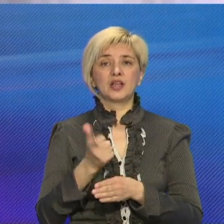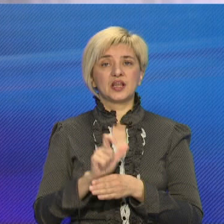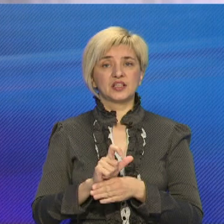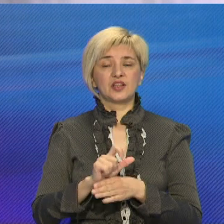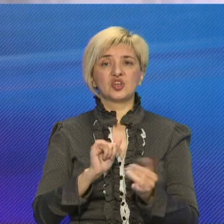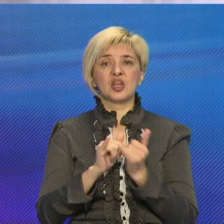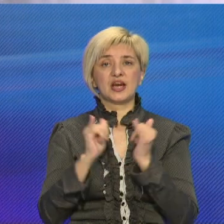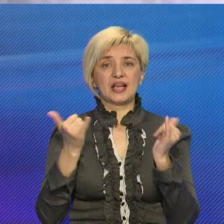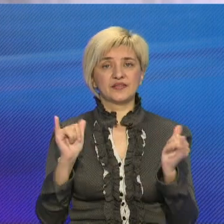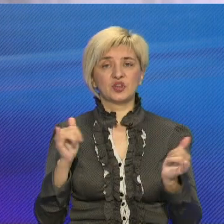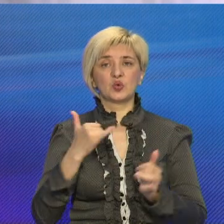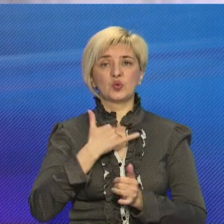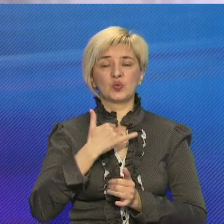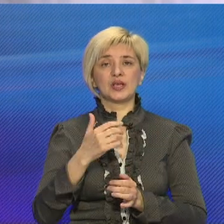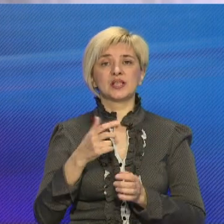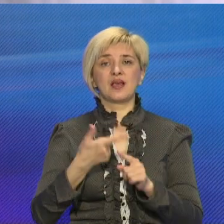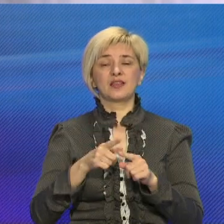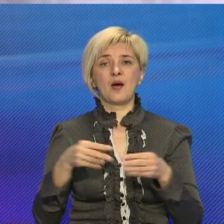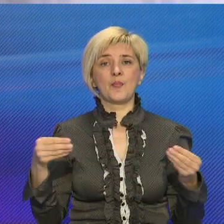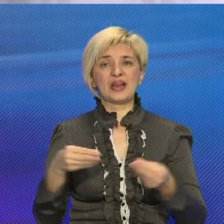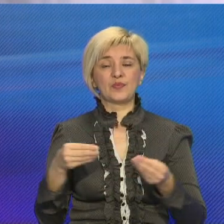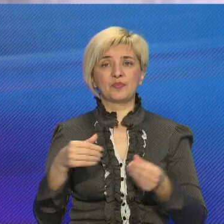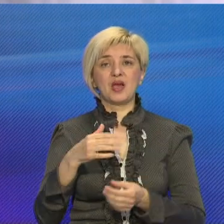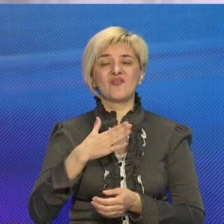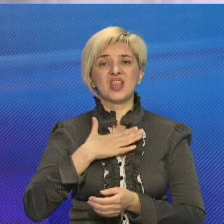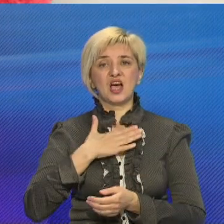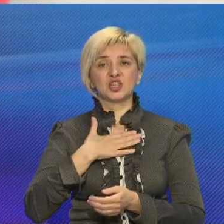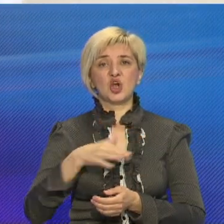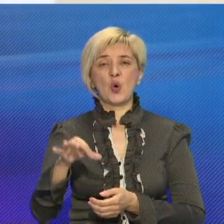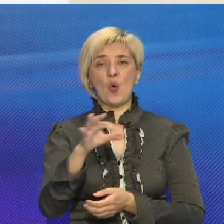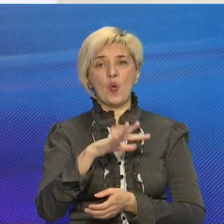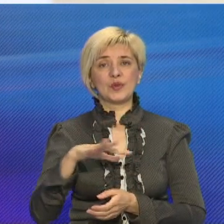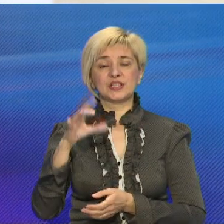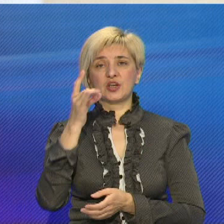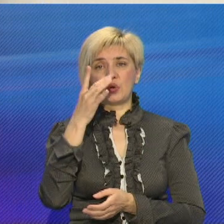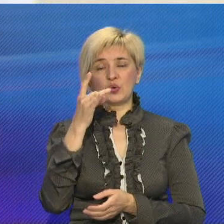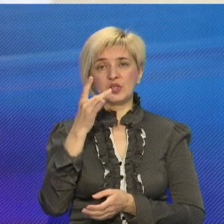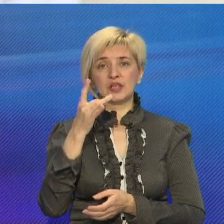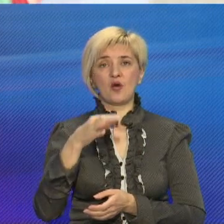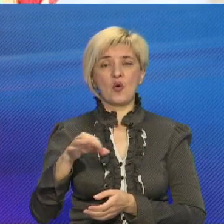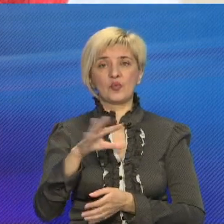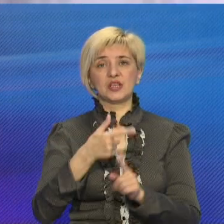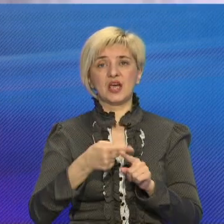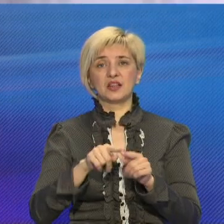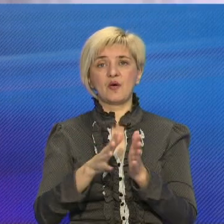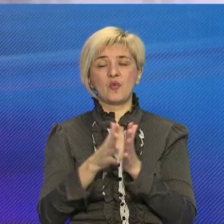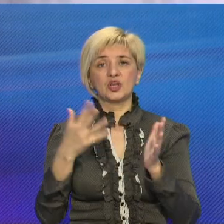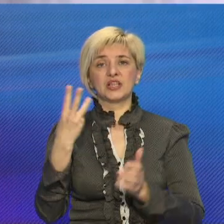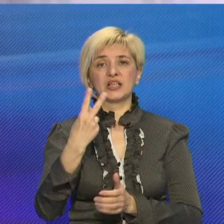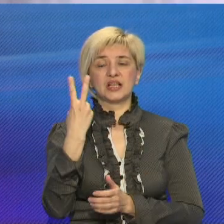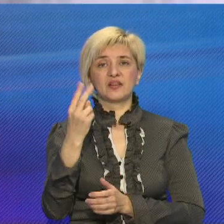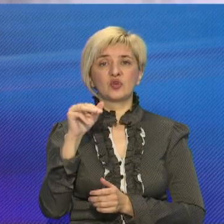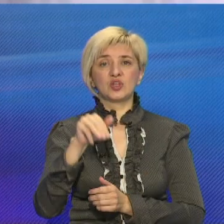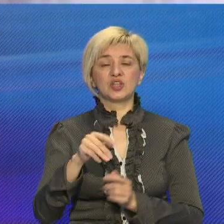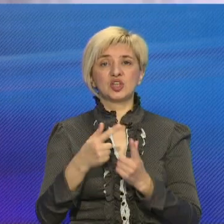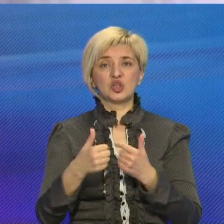нас в Республике Беларусь сектор предпринимательства. В нашей области, Гродненской области, это больше 32 тысяч субъектов.